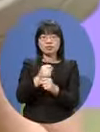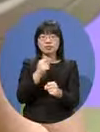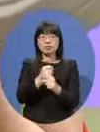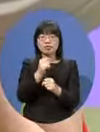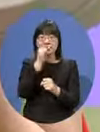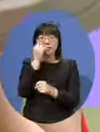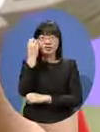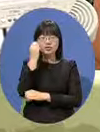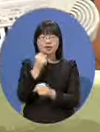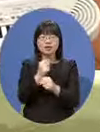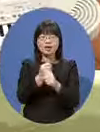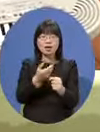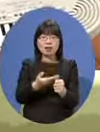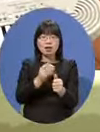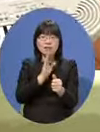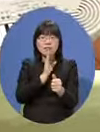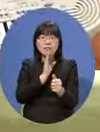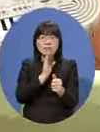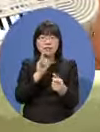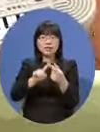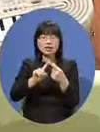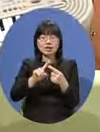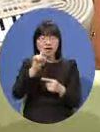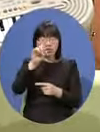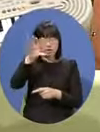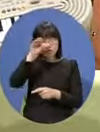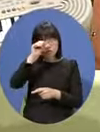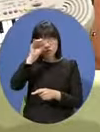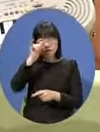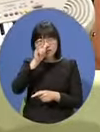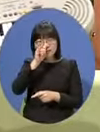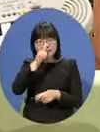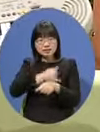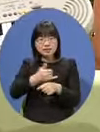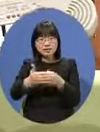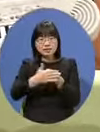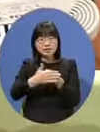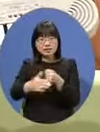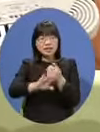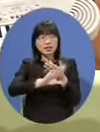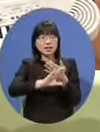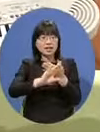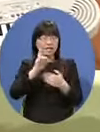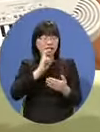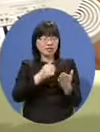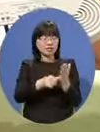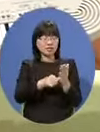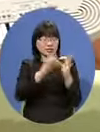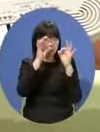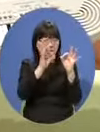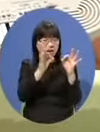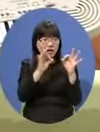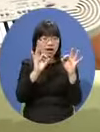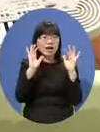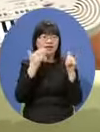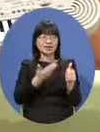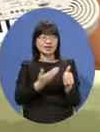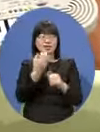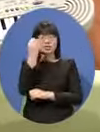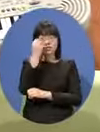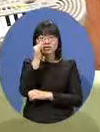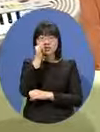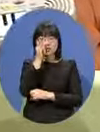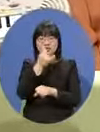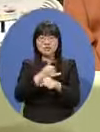기준이 되게 해주는데요. 이것이 한눈에 보이기 때문에 다른 악기를 접할 때도 우리 아이들에게 기준이 되기